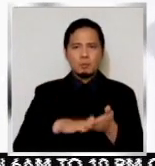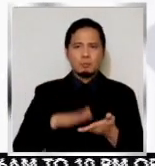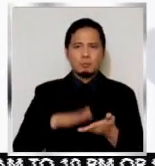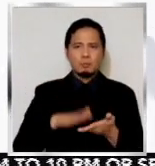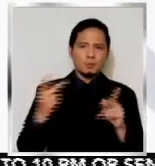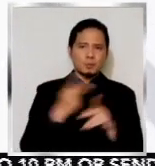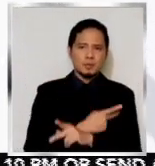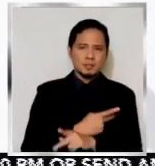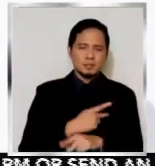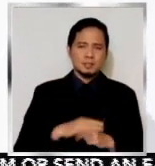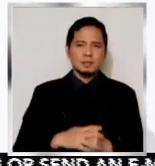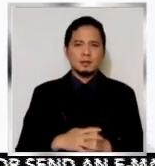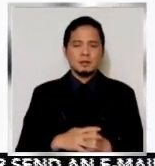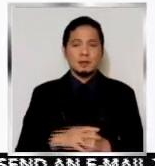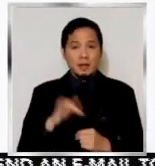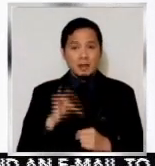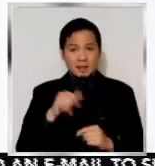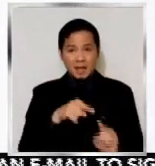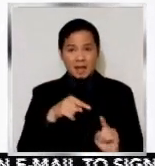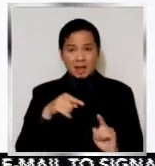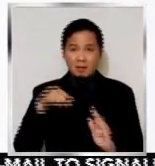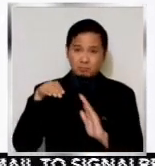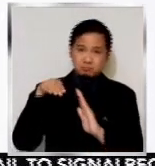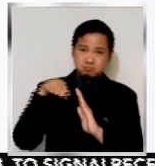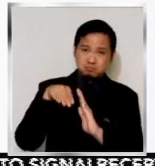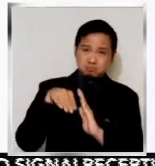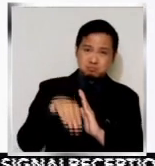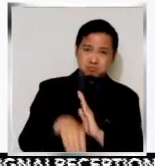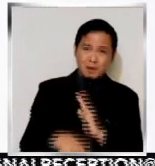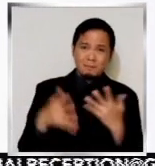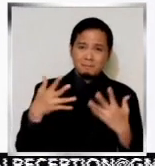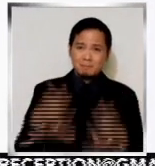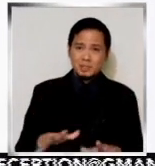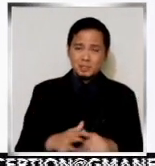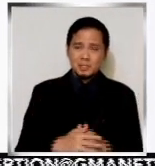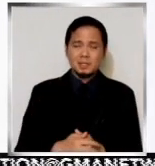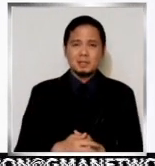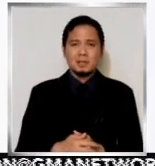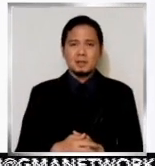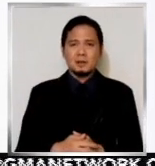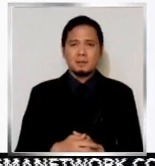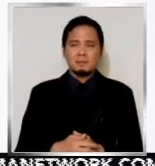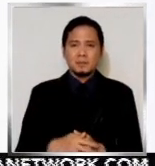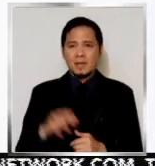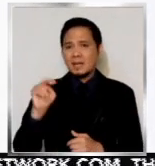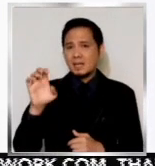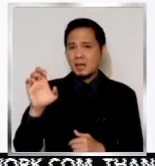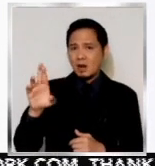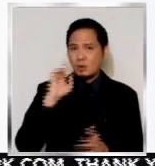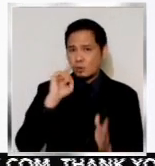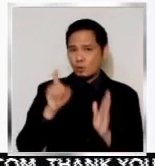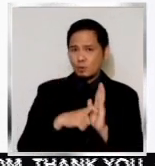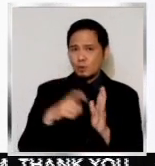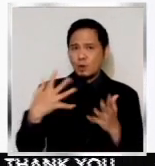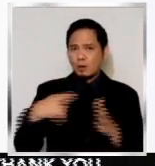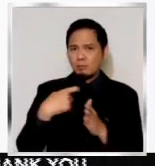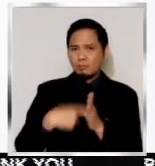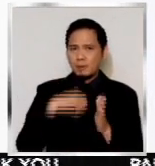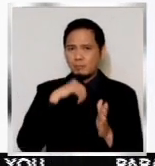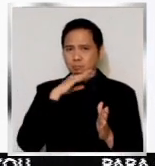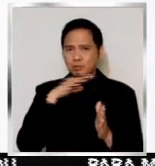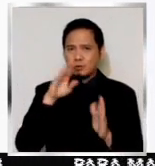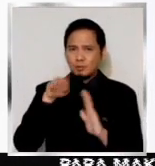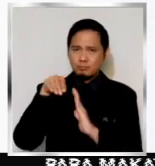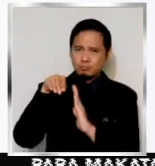Bumaba na siya eh. In fact, doon sa NCR, yung presyo sa palengke. Ang range doon